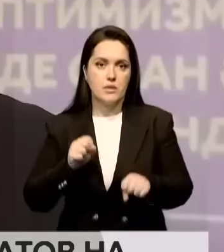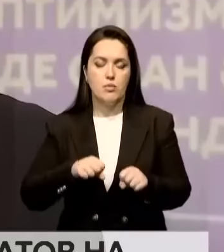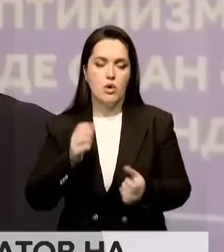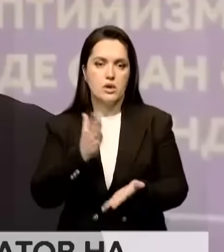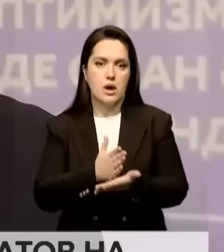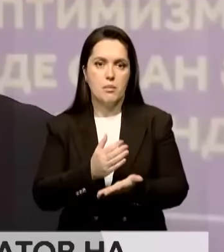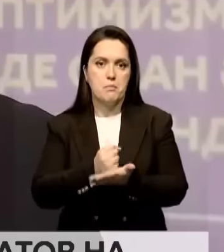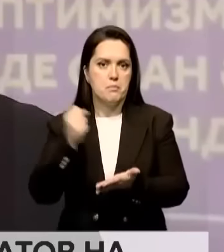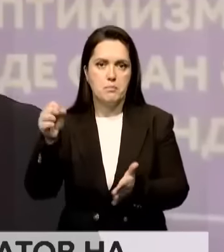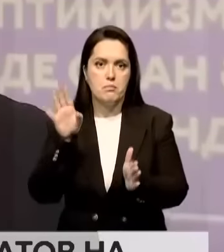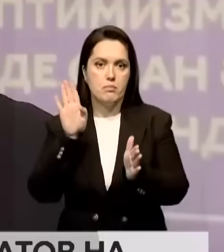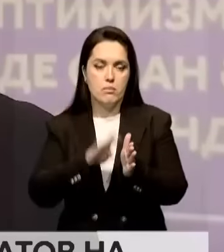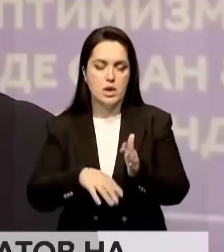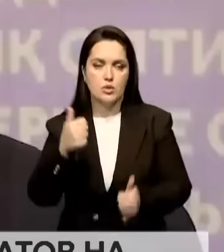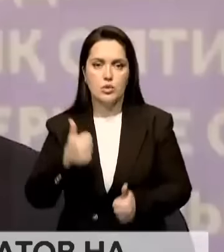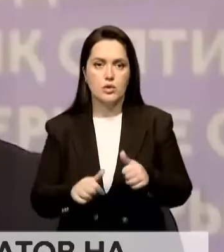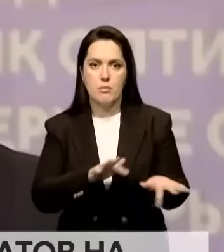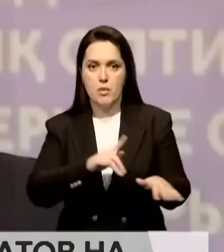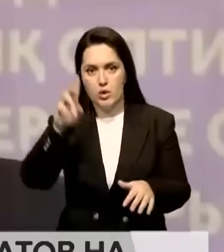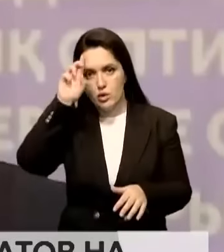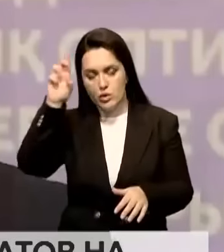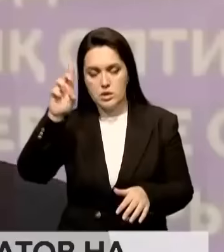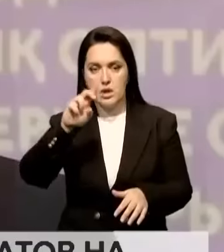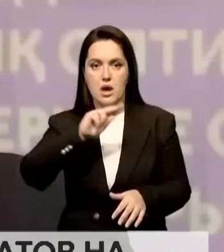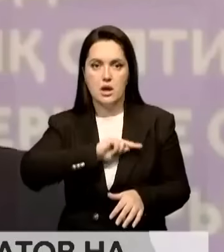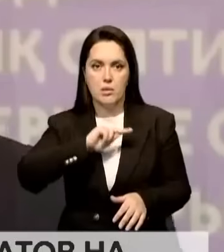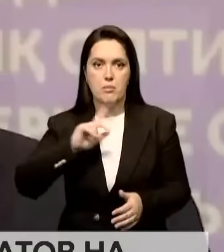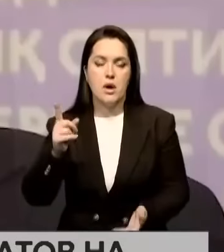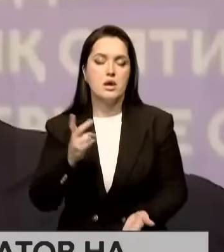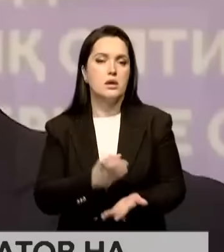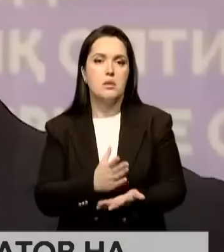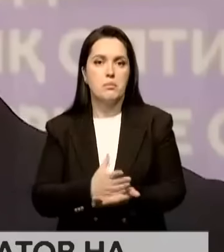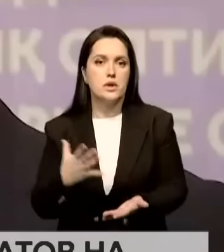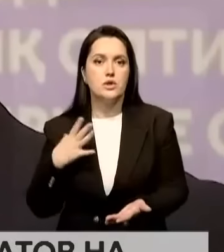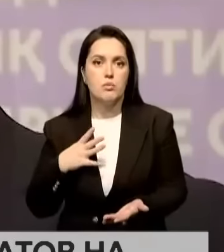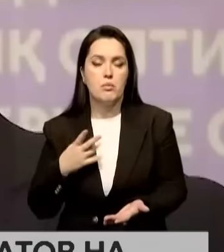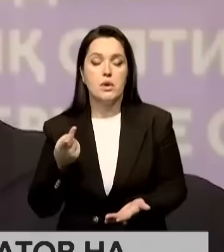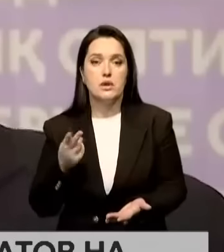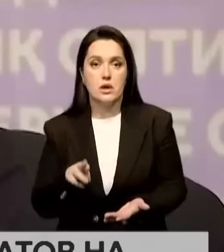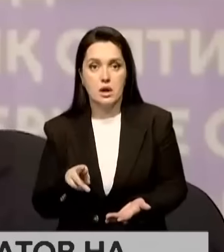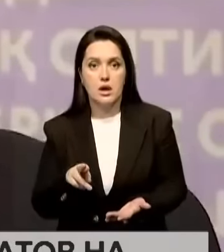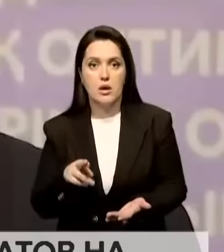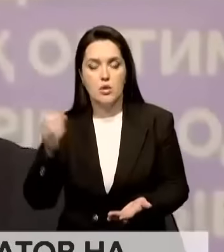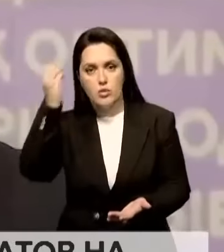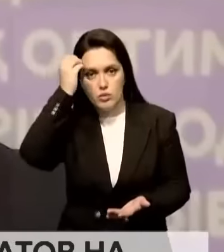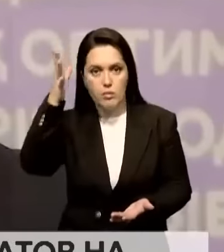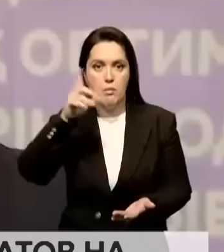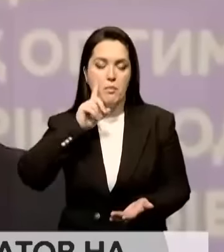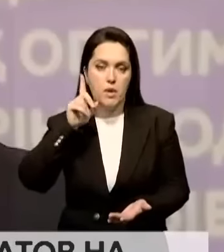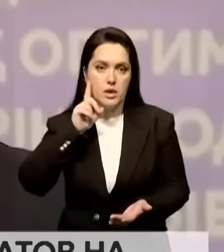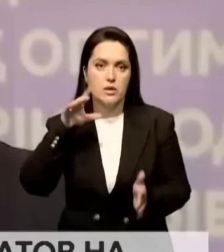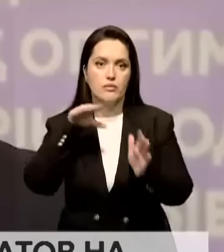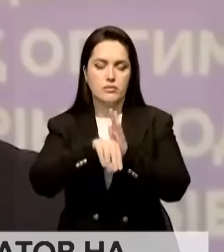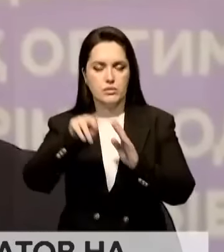без конкурсных процедур на государственную службу. Это мера направлена для насыщения талантливой молодежи как